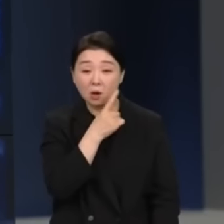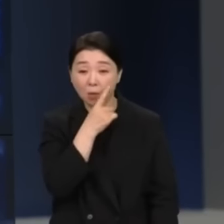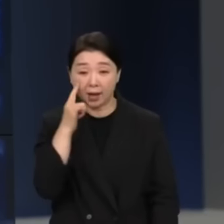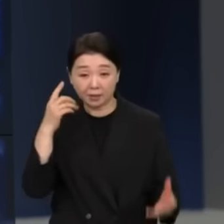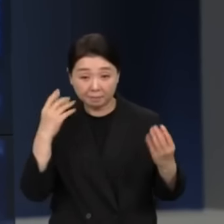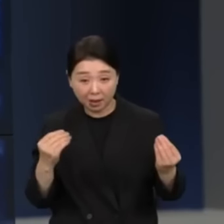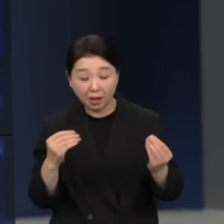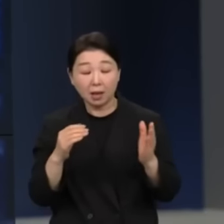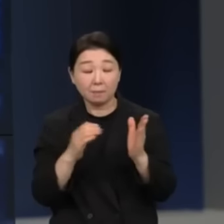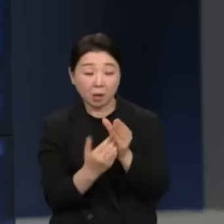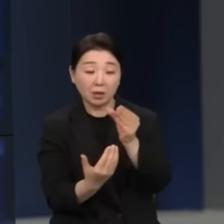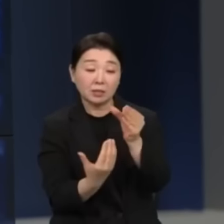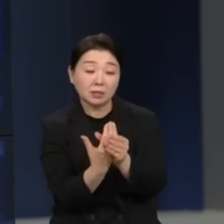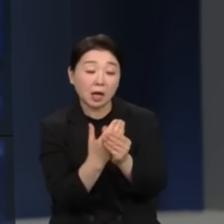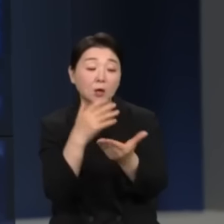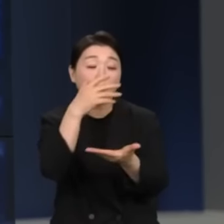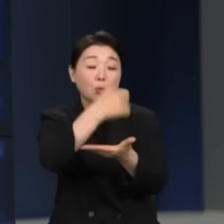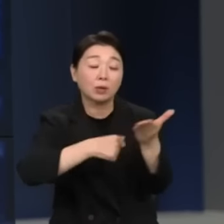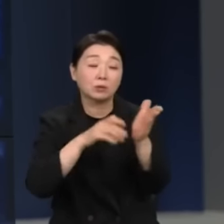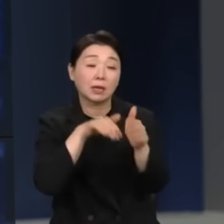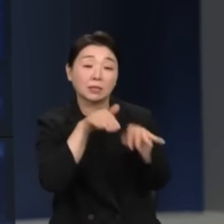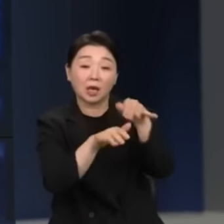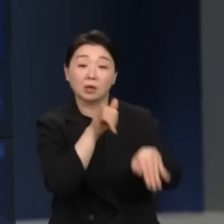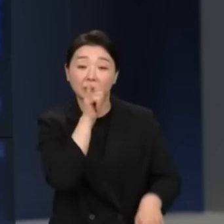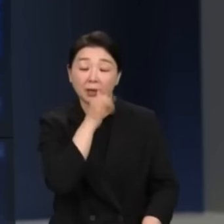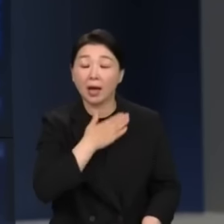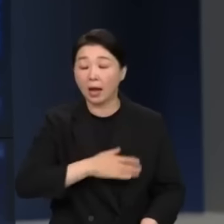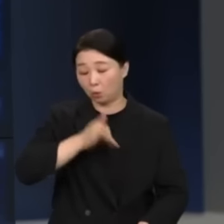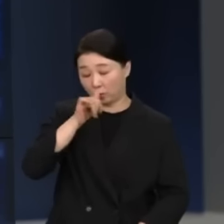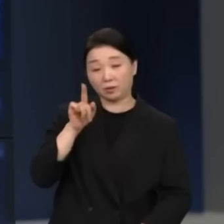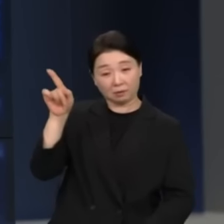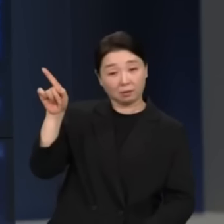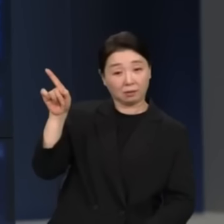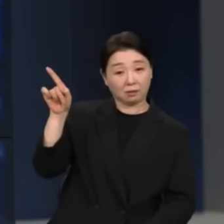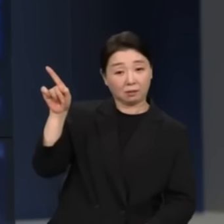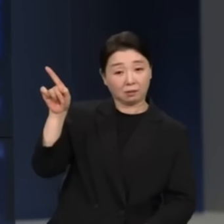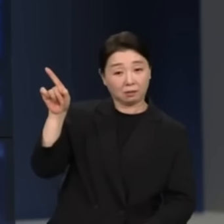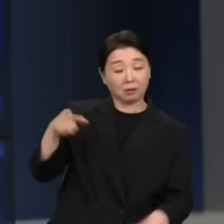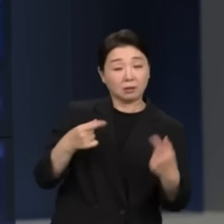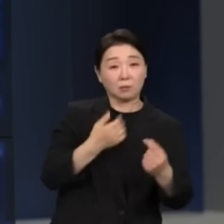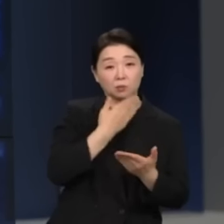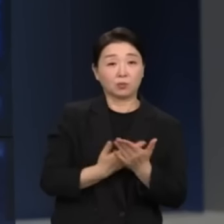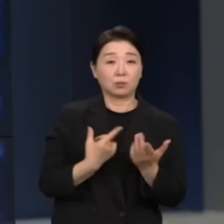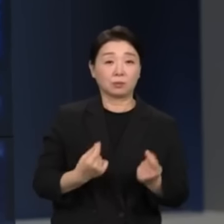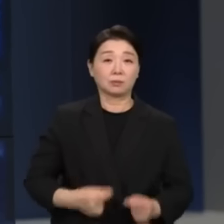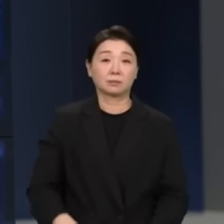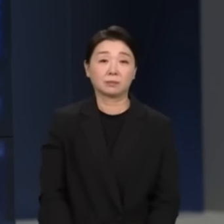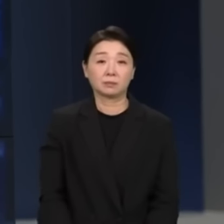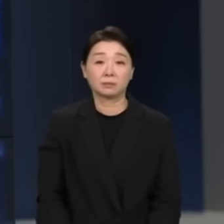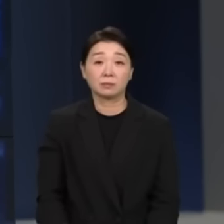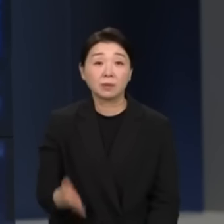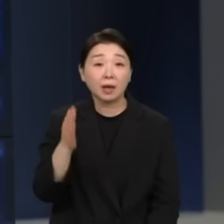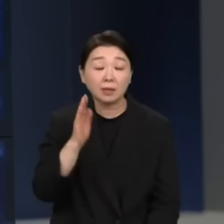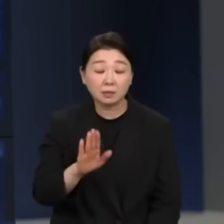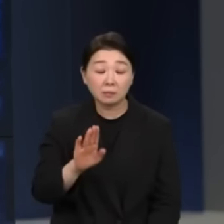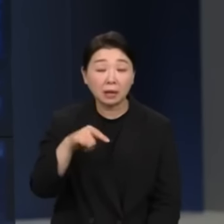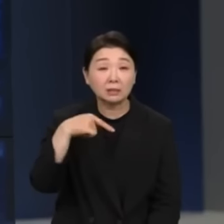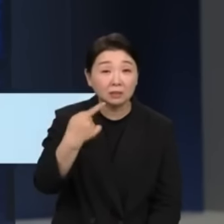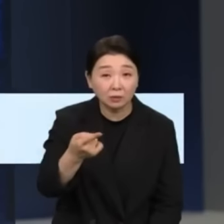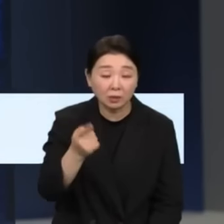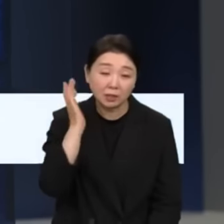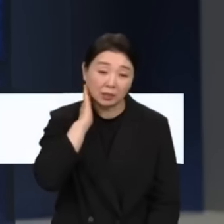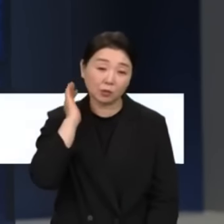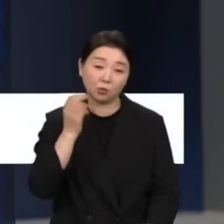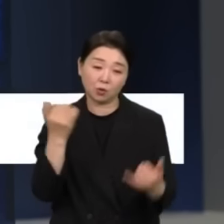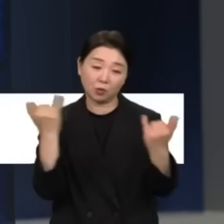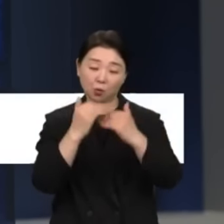대통령이 개입을 했다, 직접. 아니면 최소한 알고는 있었다라는 발언이어서 굉장히 중요합니다. 다만 이후에 바로 이제 대통령과